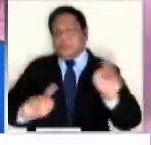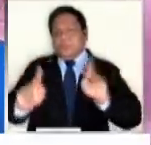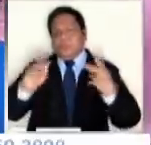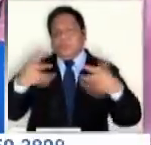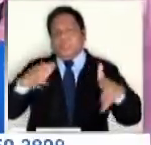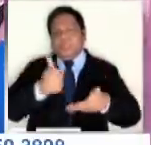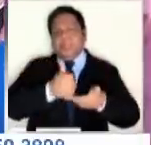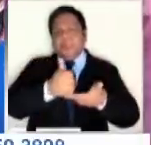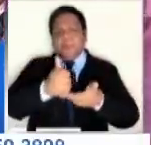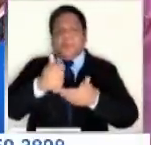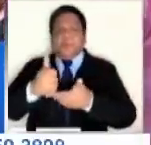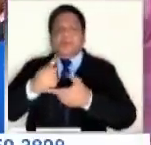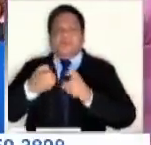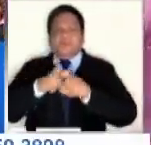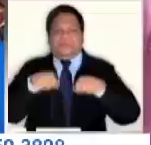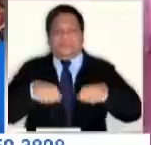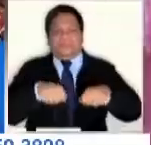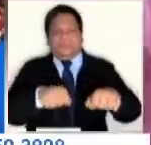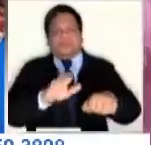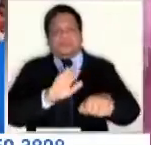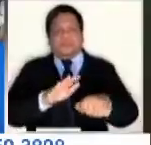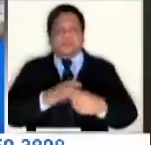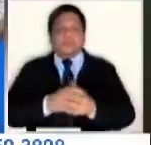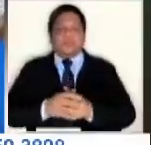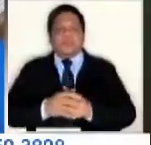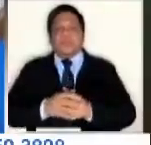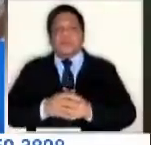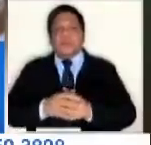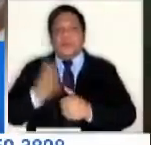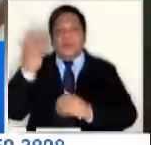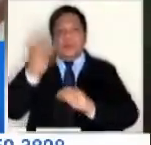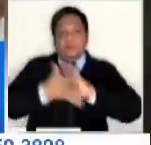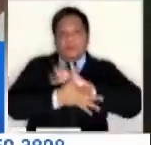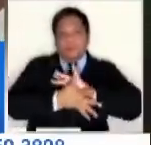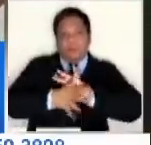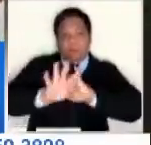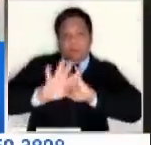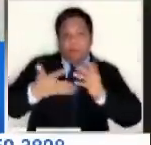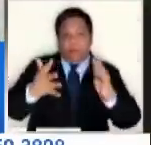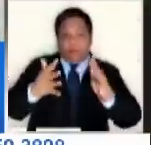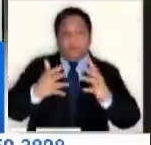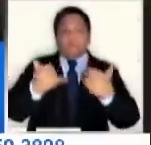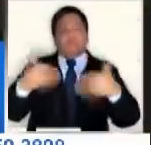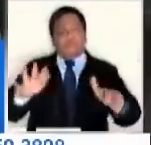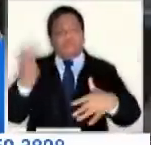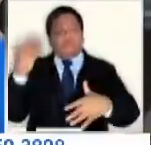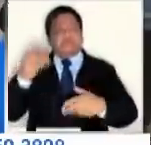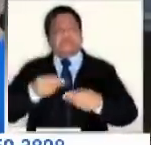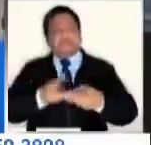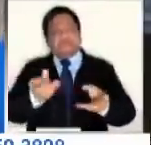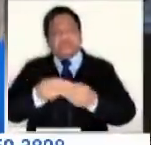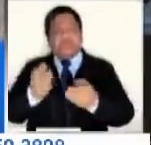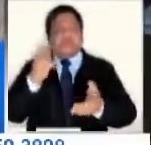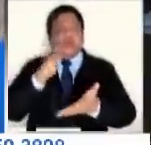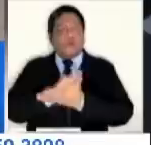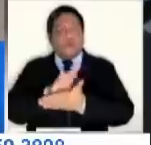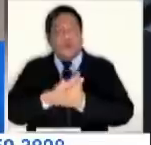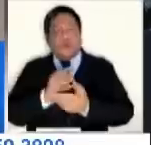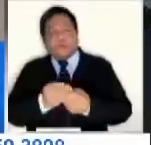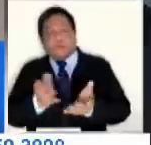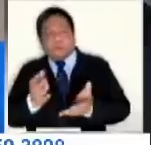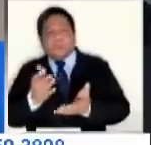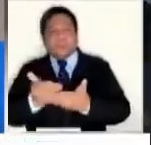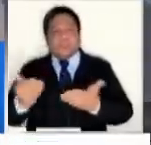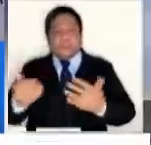sa kariton ni Maria. Noong wala pang pandemic ay umiikot na rin sila para mamahagi ng mga school supplies at tinuturuan